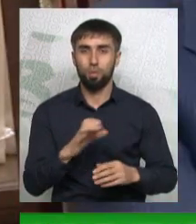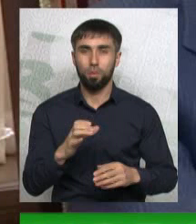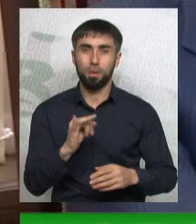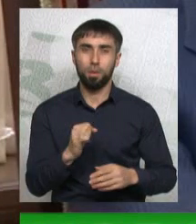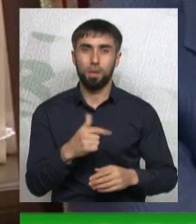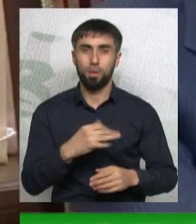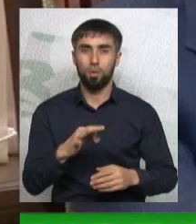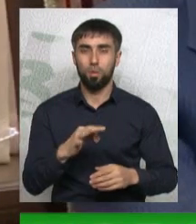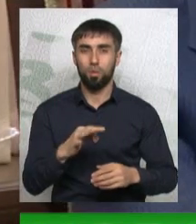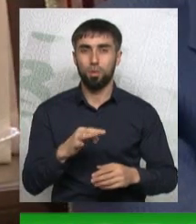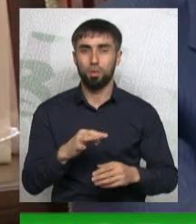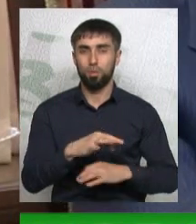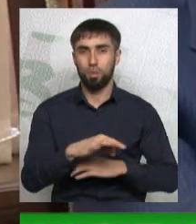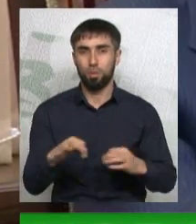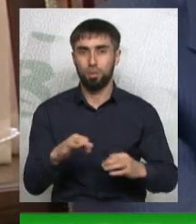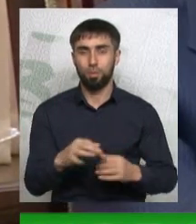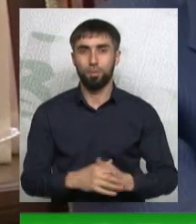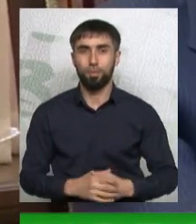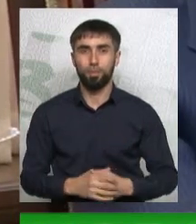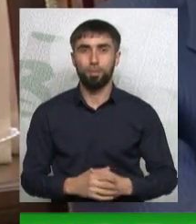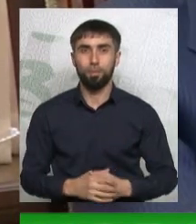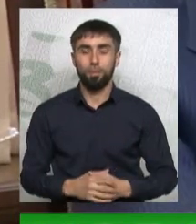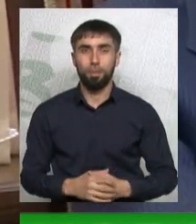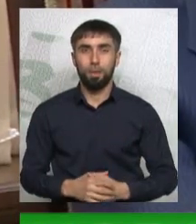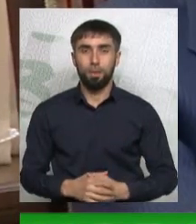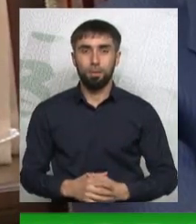комплексов и агропромышленных проектов. Муслим Ганиев, Новости 24.